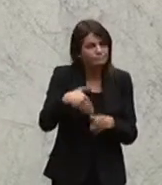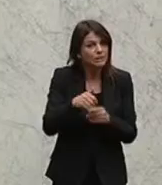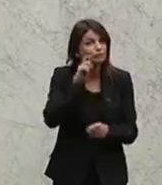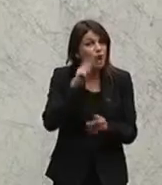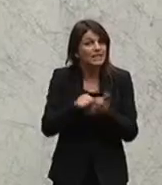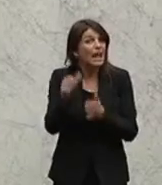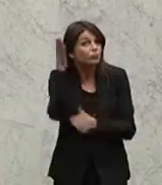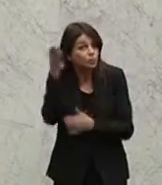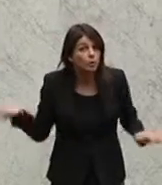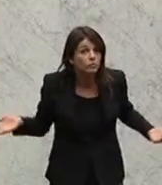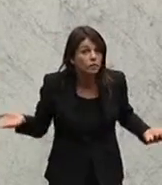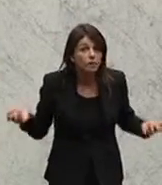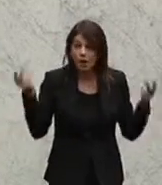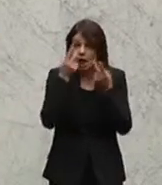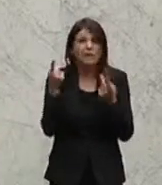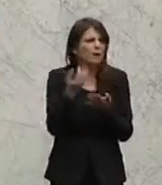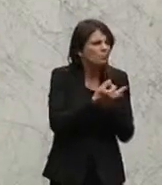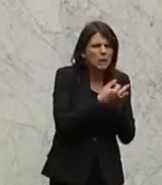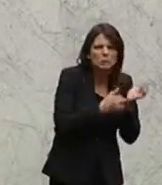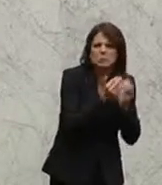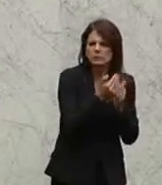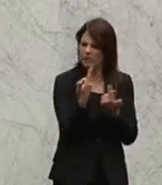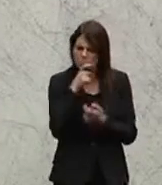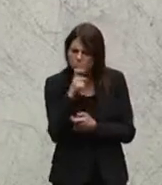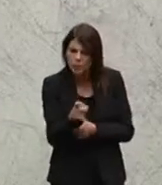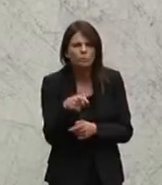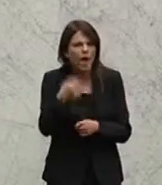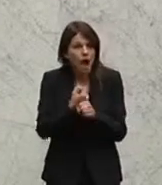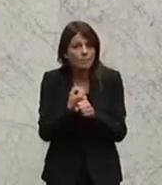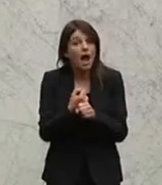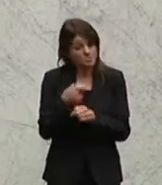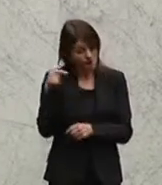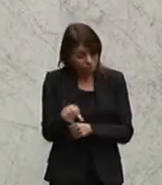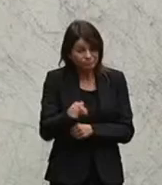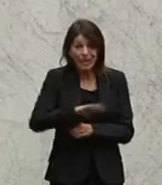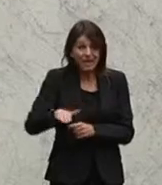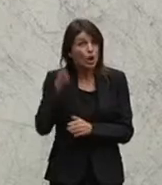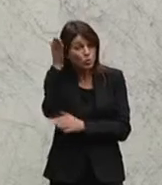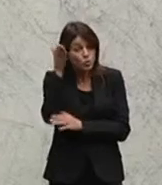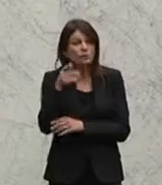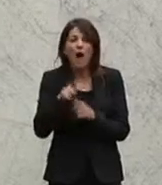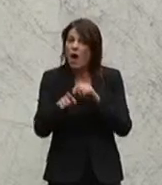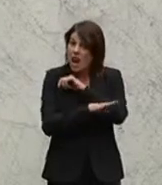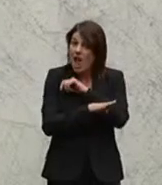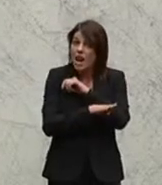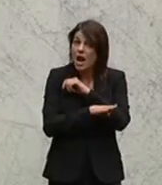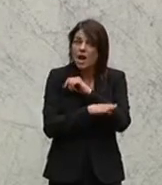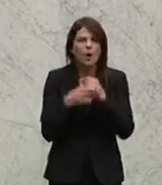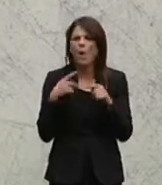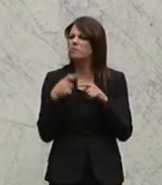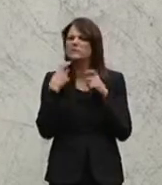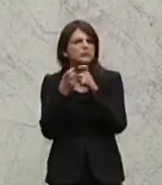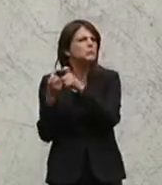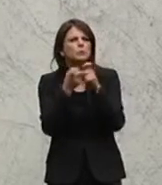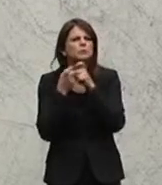zukünftige. Egal in welchem Bildungssystem, in welchem Beruf sie aufarbeiten, sie zahlen, und auch wenn sie Lehrlinge sind, weil so oft diskutiert